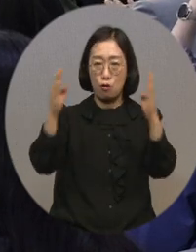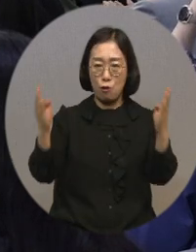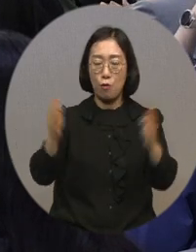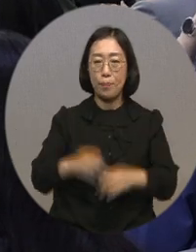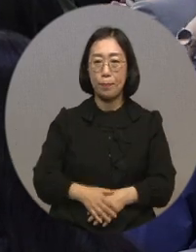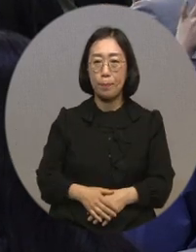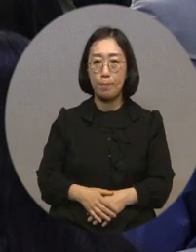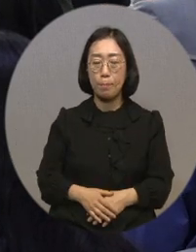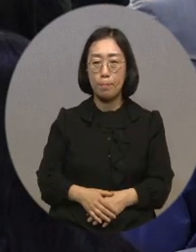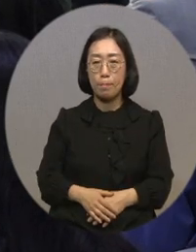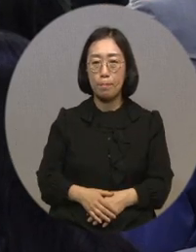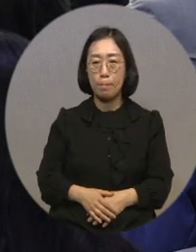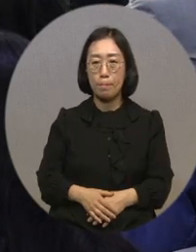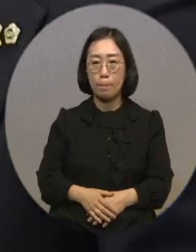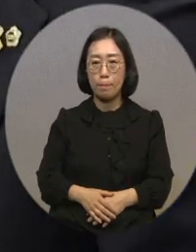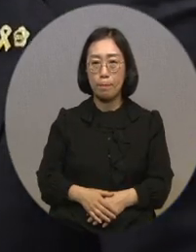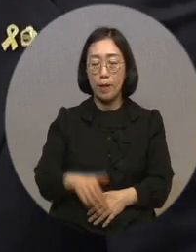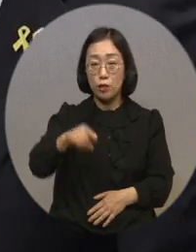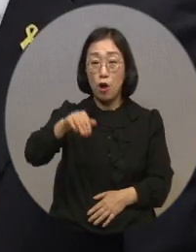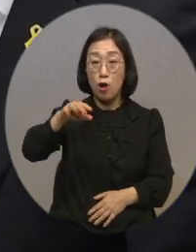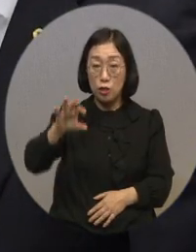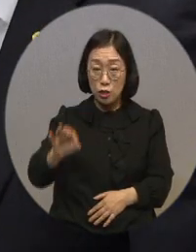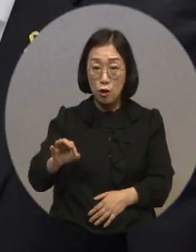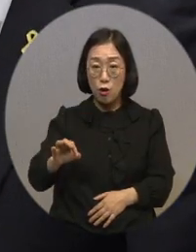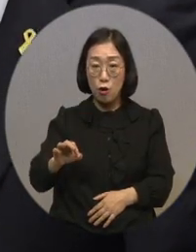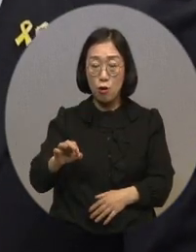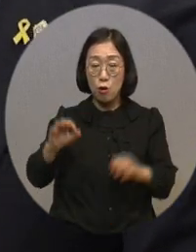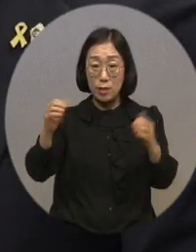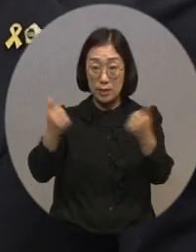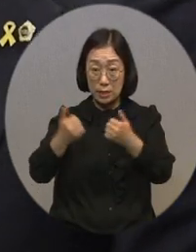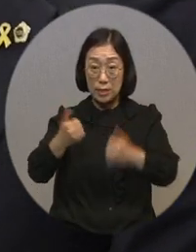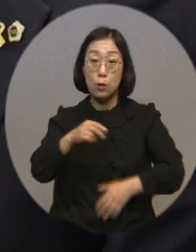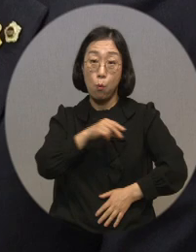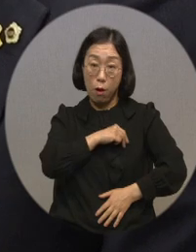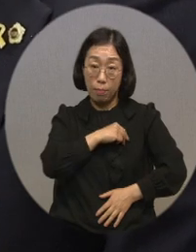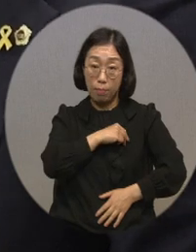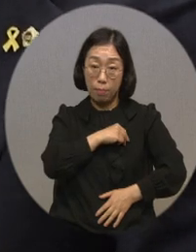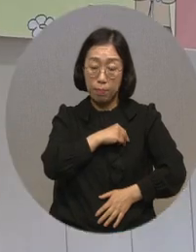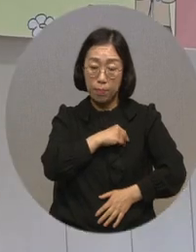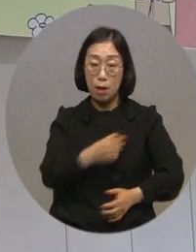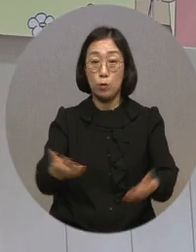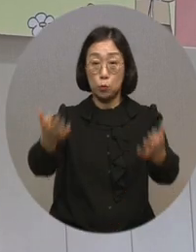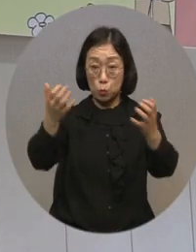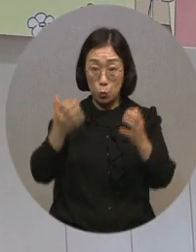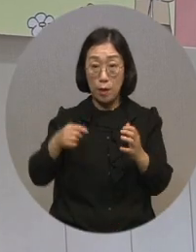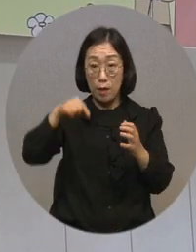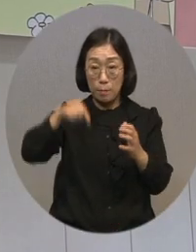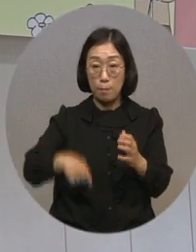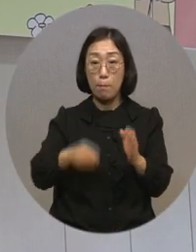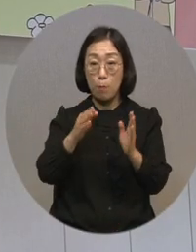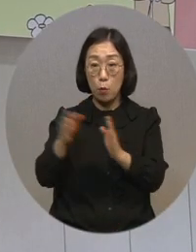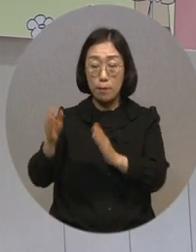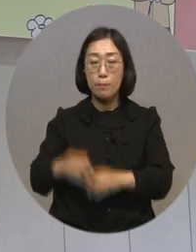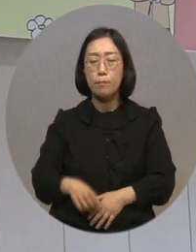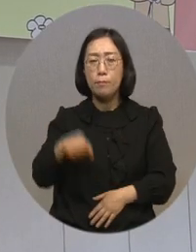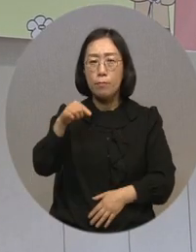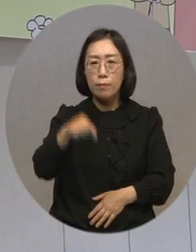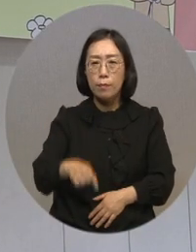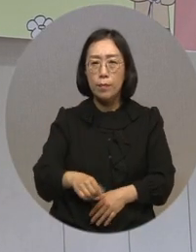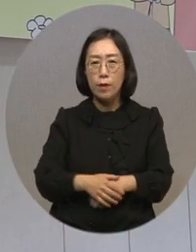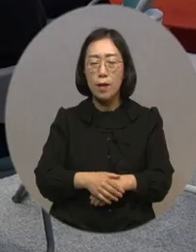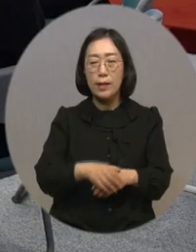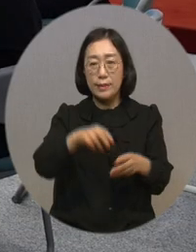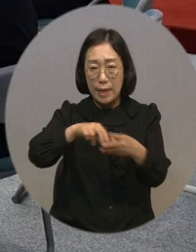개최되었습니다. 정철 전라남도 의원이 주최한 이날 행사는 전남 지역의 학교 밖 청소년들과 시군센터